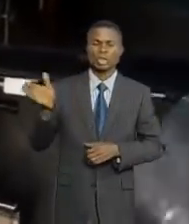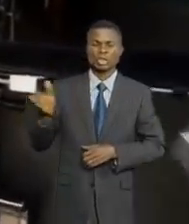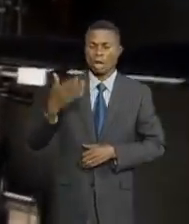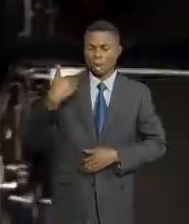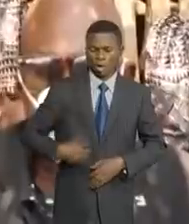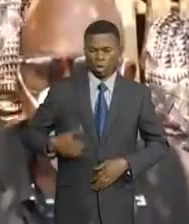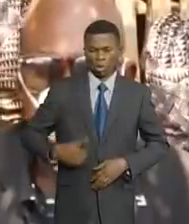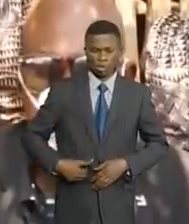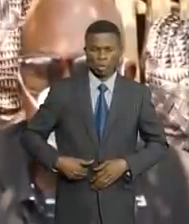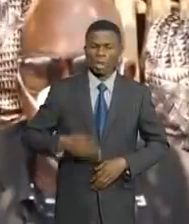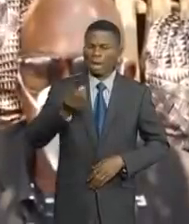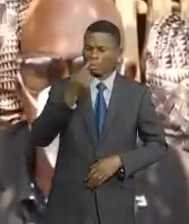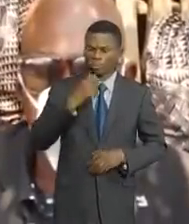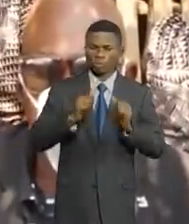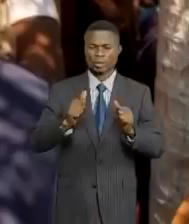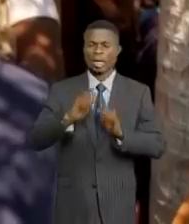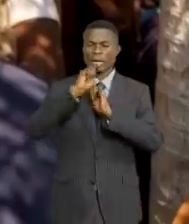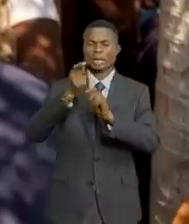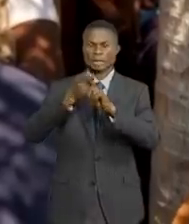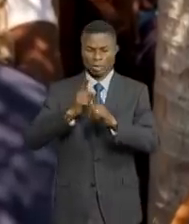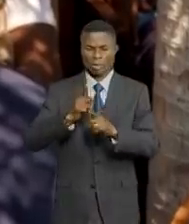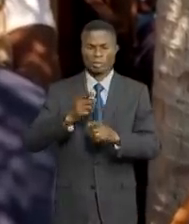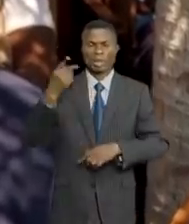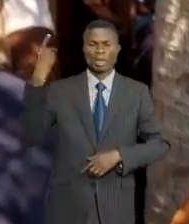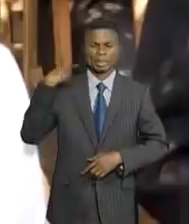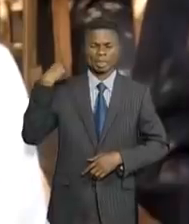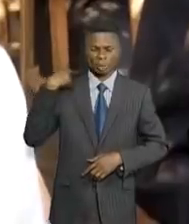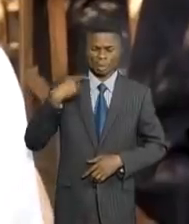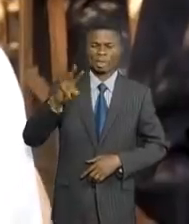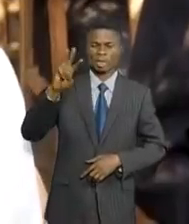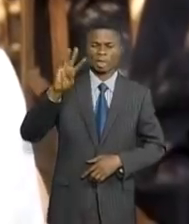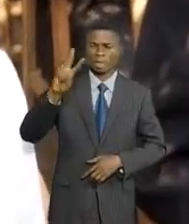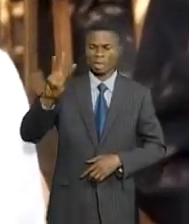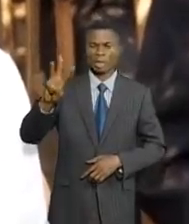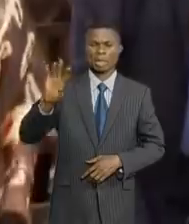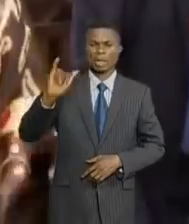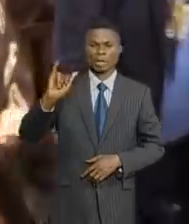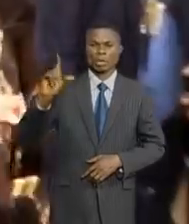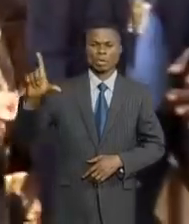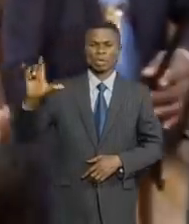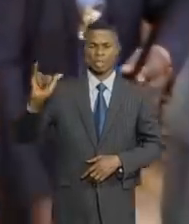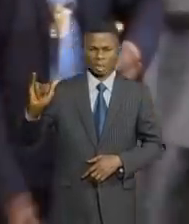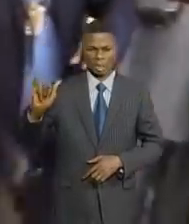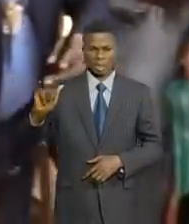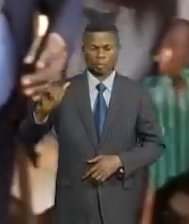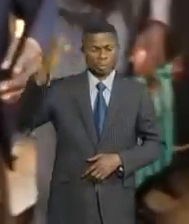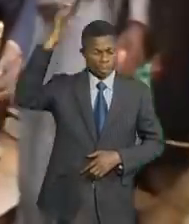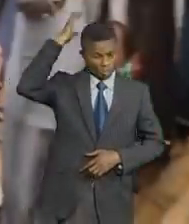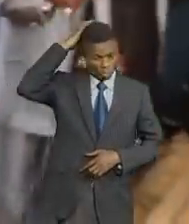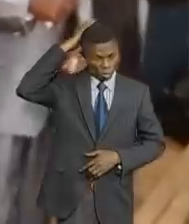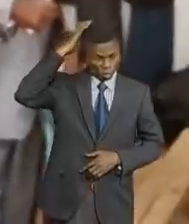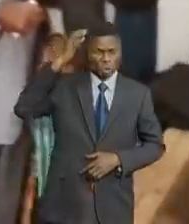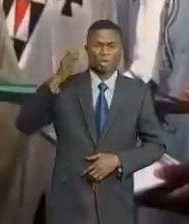santé de qualité. Un geste de l'honorable Willy Makiashi, président du groupe parlementaire Palou et Allié. C'est Monseigneur José